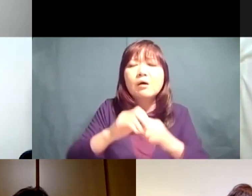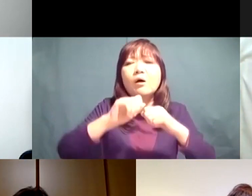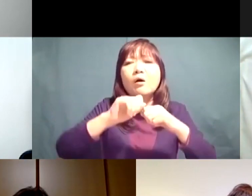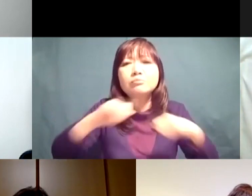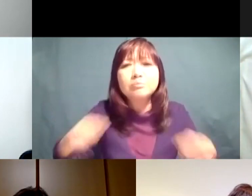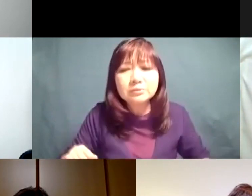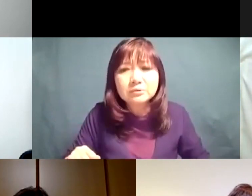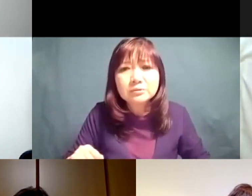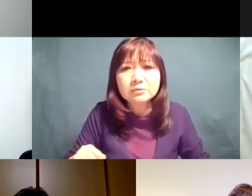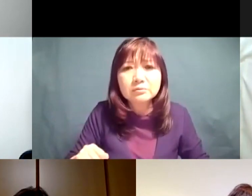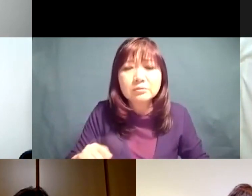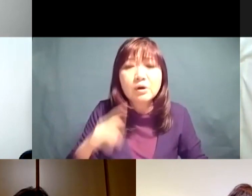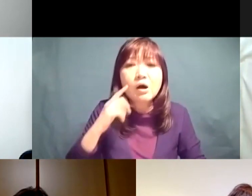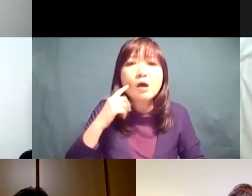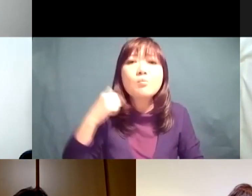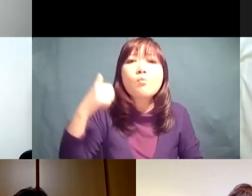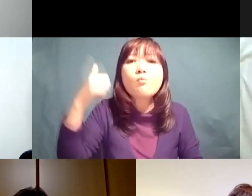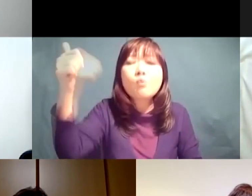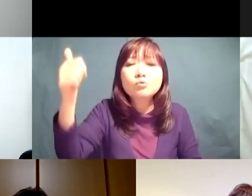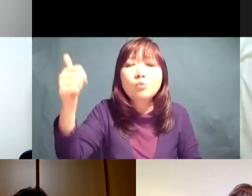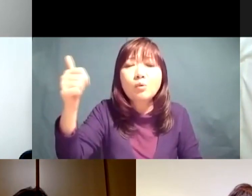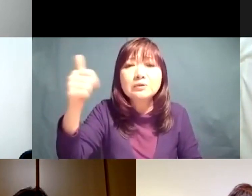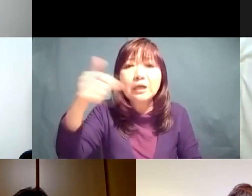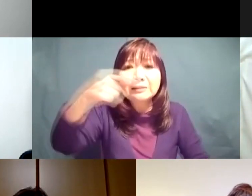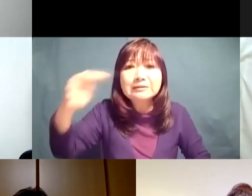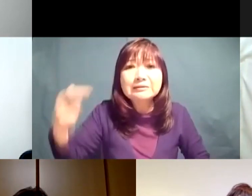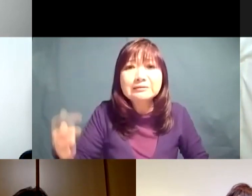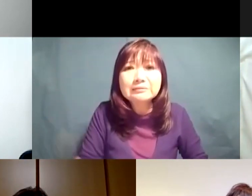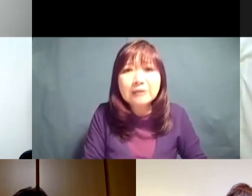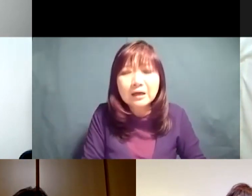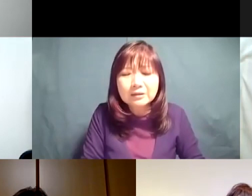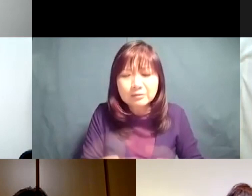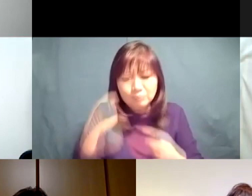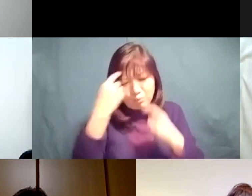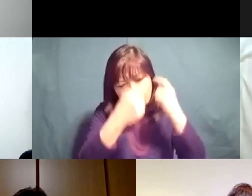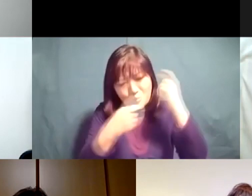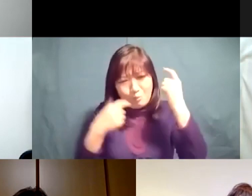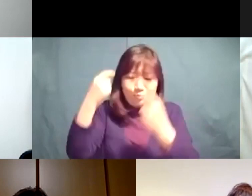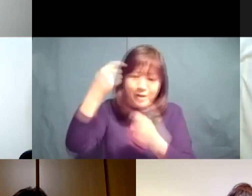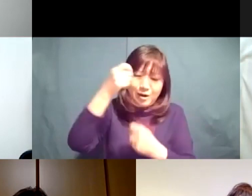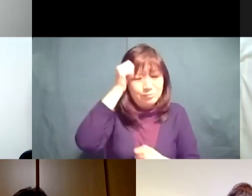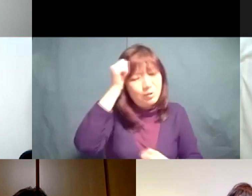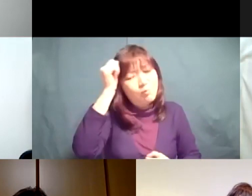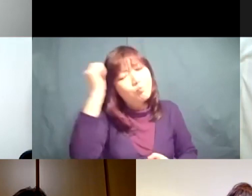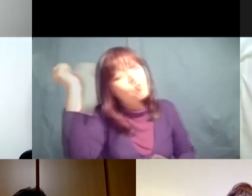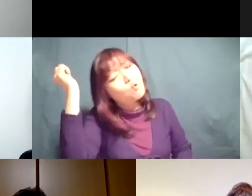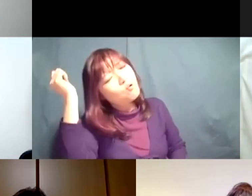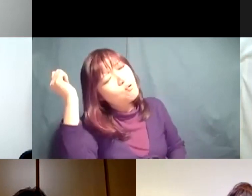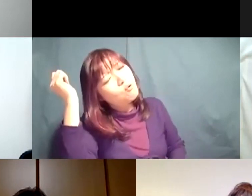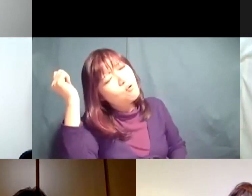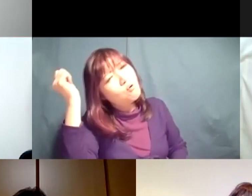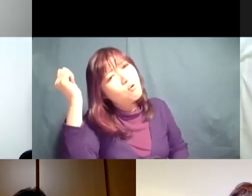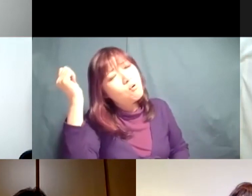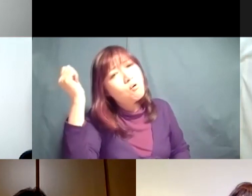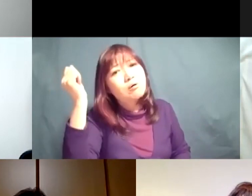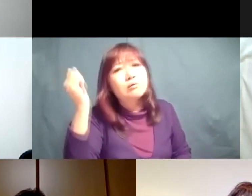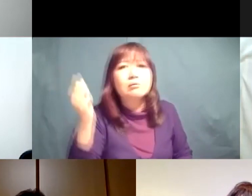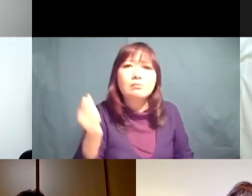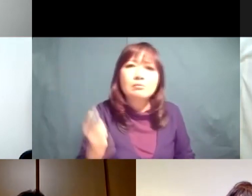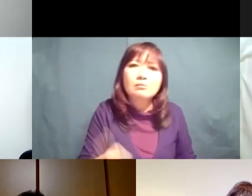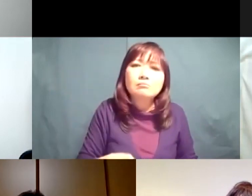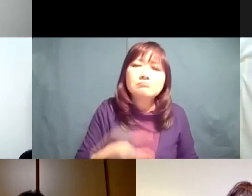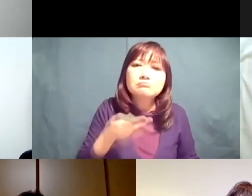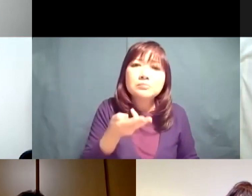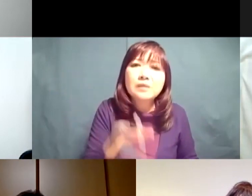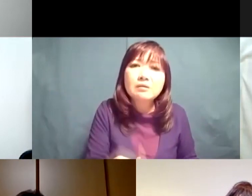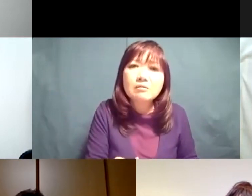ゃんたちに助け出されたんだけど、お父さんは1階で酔いつぶれ